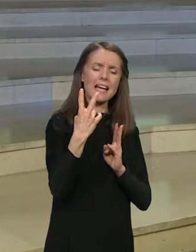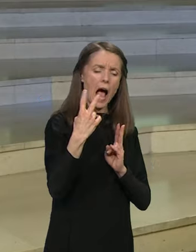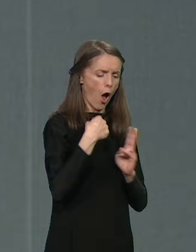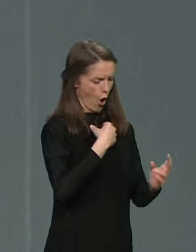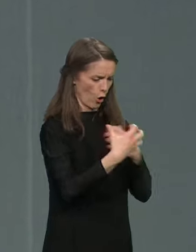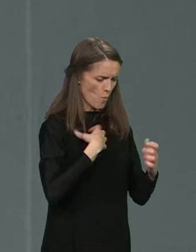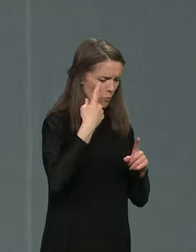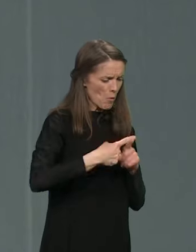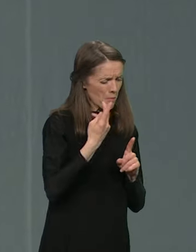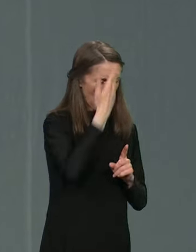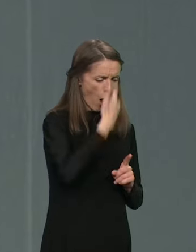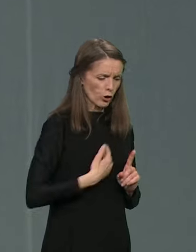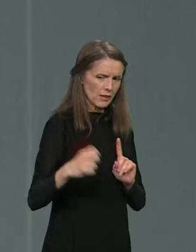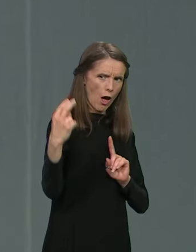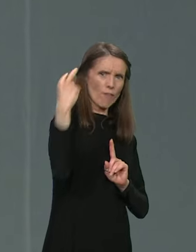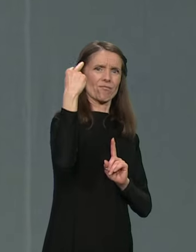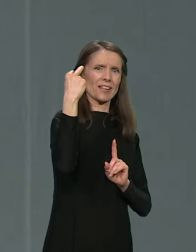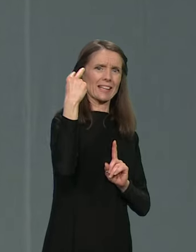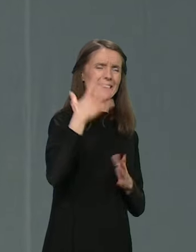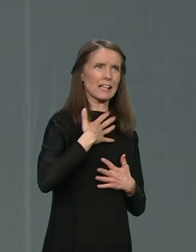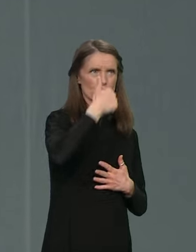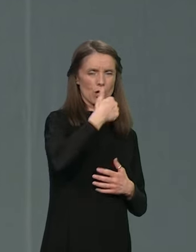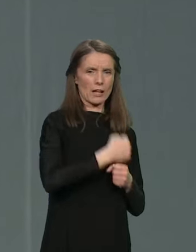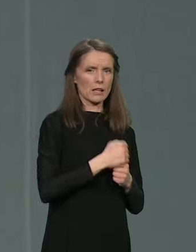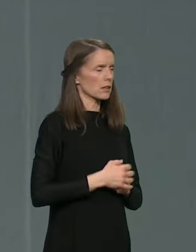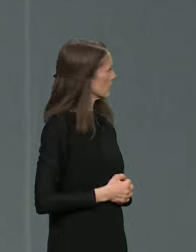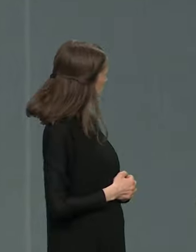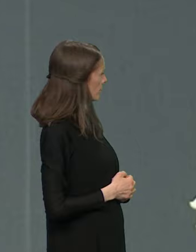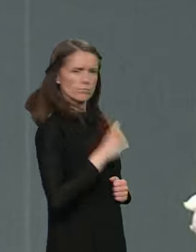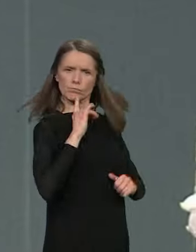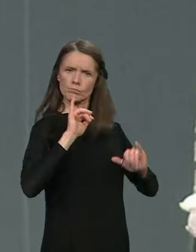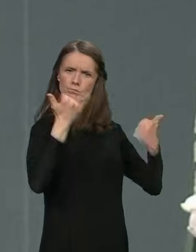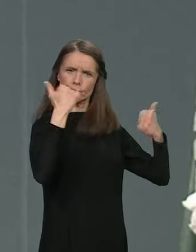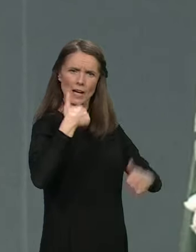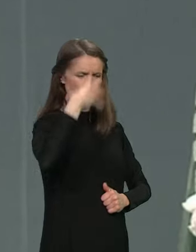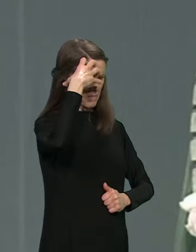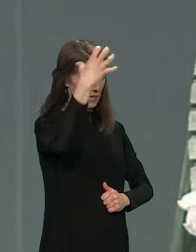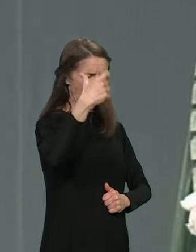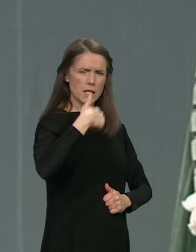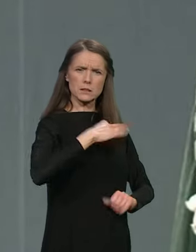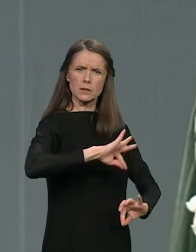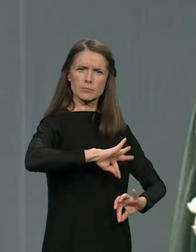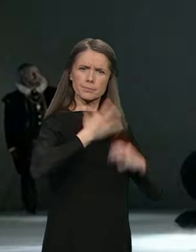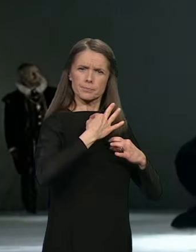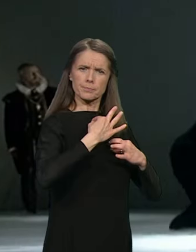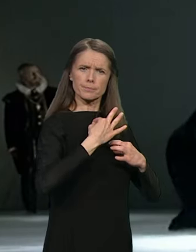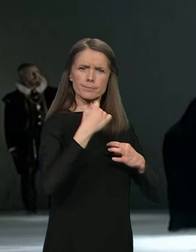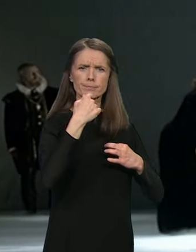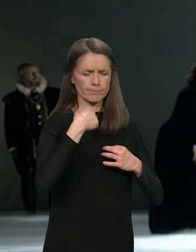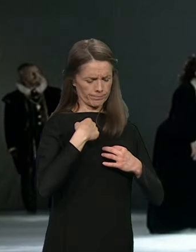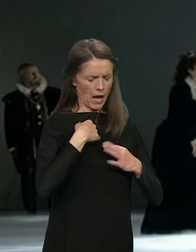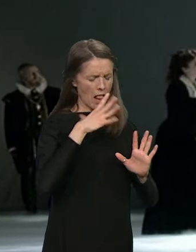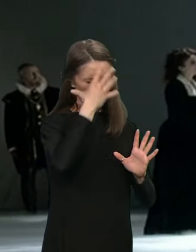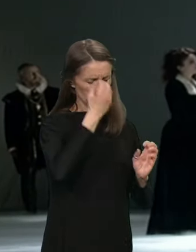sebe. Da, kraljica sam, teško uvređena, zaboravljam, jer želim pobožnu, sestrinsku